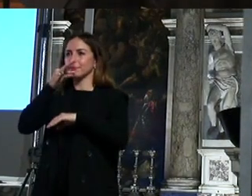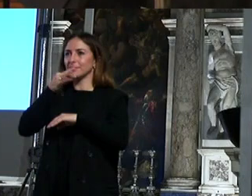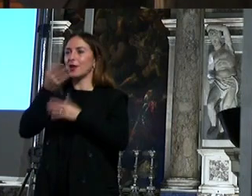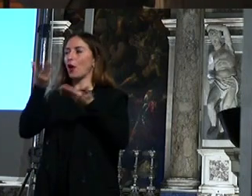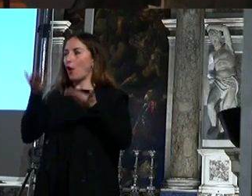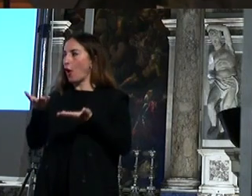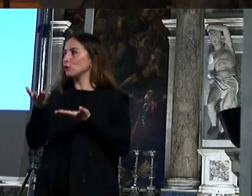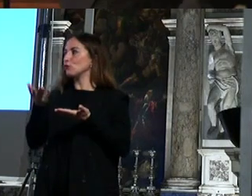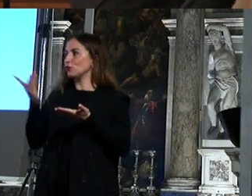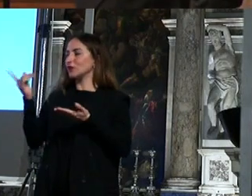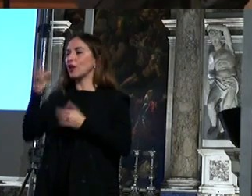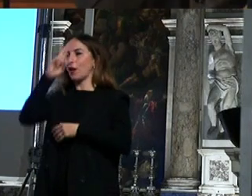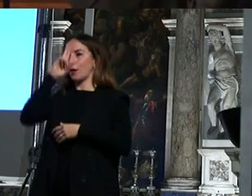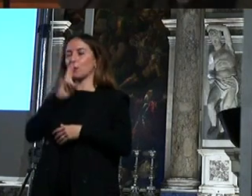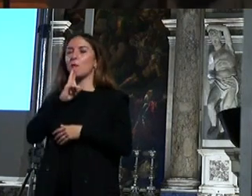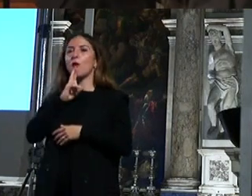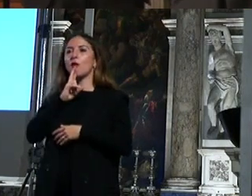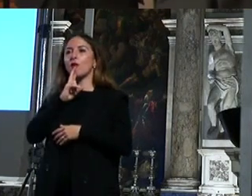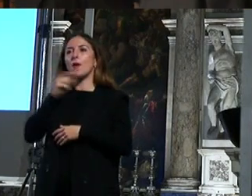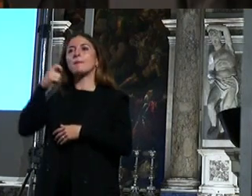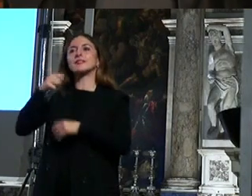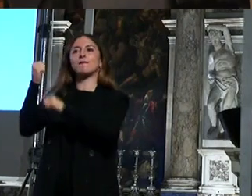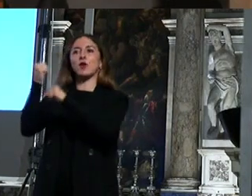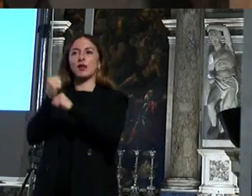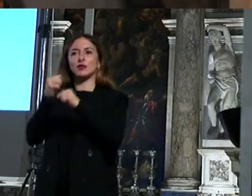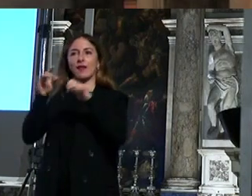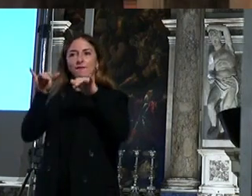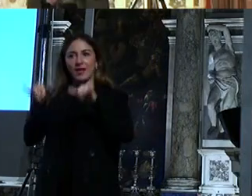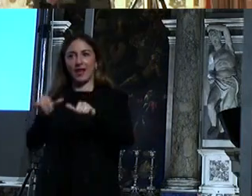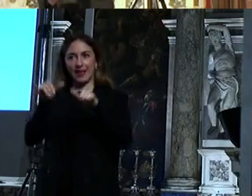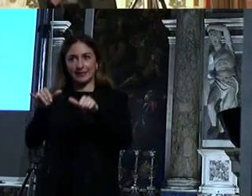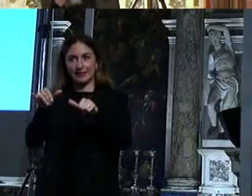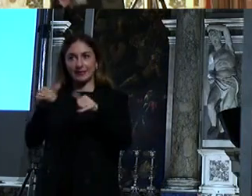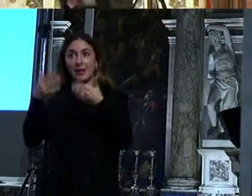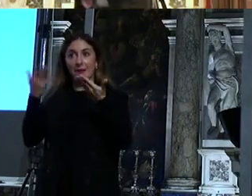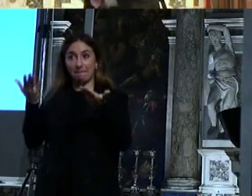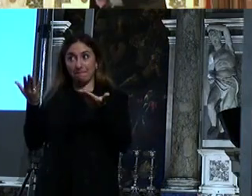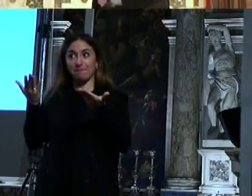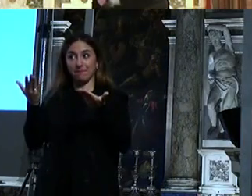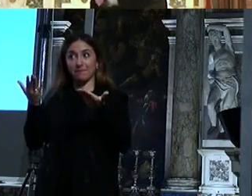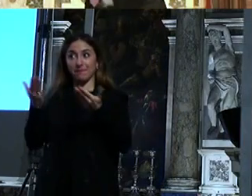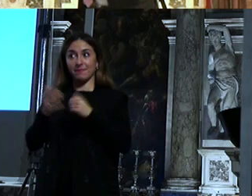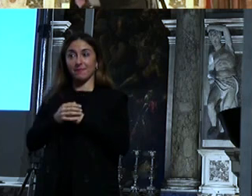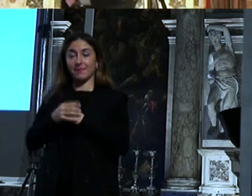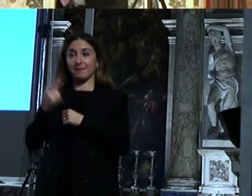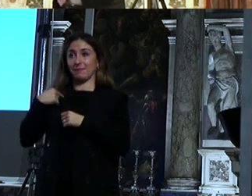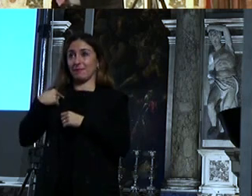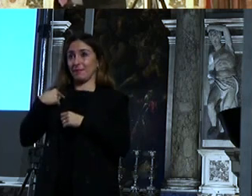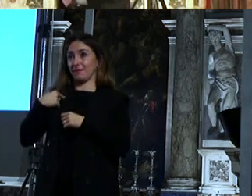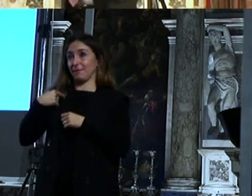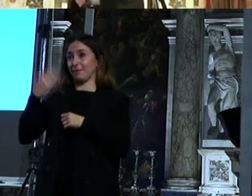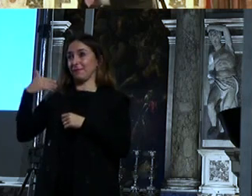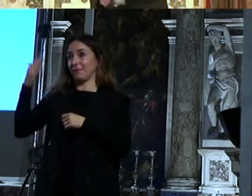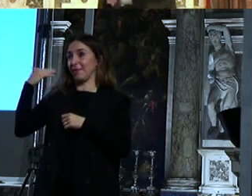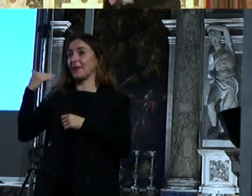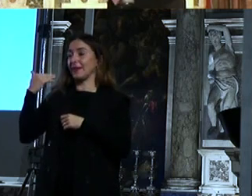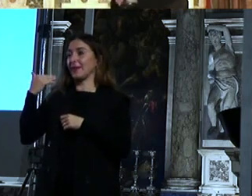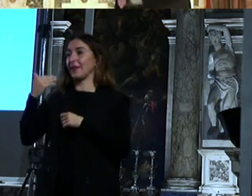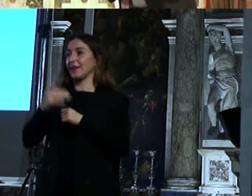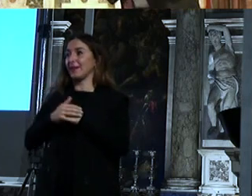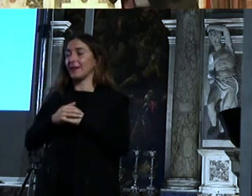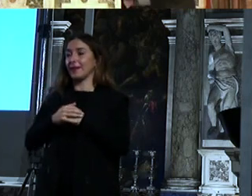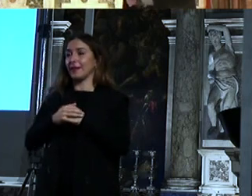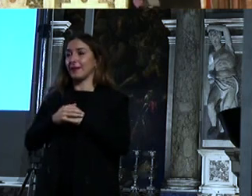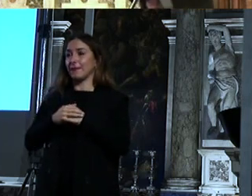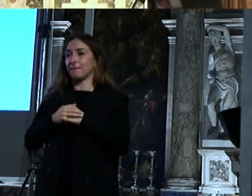veste di presidente della Fondazione di Venezia. Per me è un po' tutte e due le cose, perché eravamo abituati, credo, a duettare